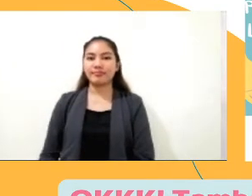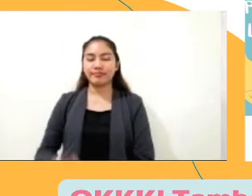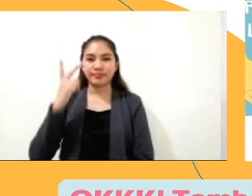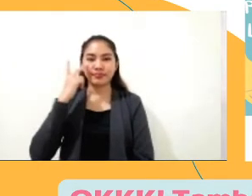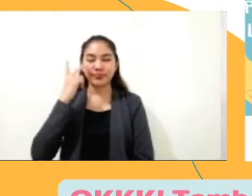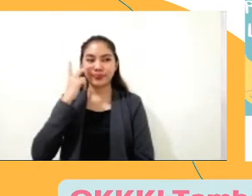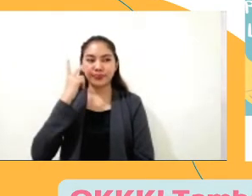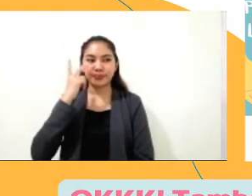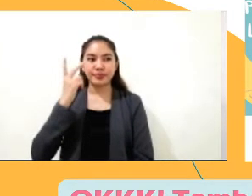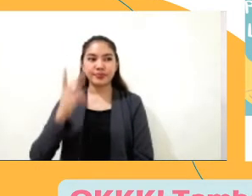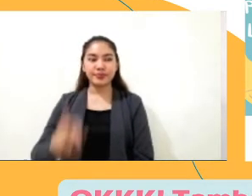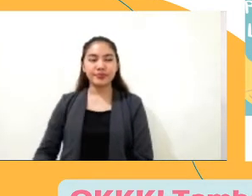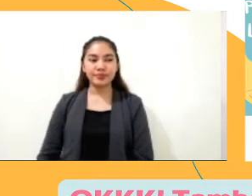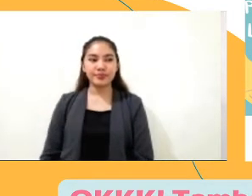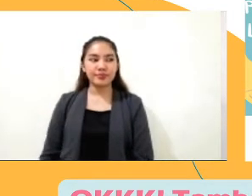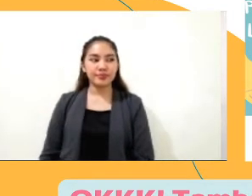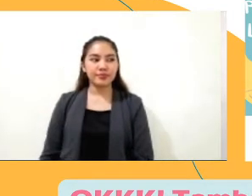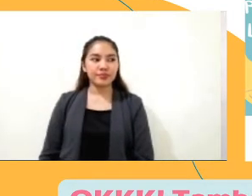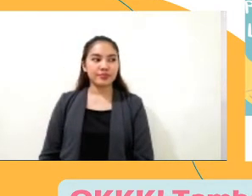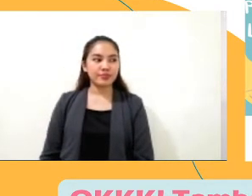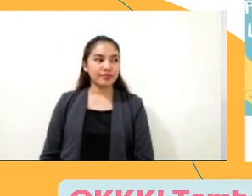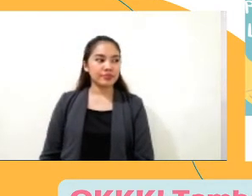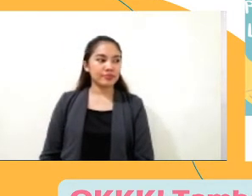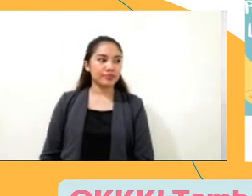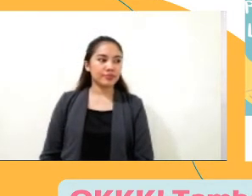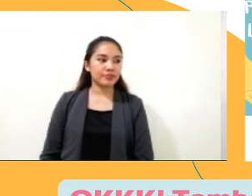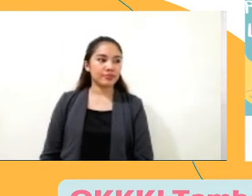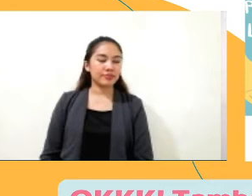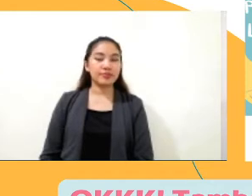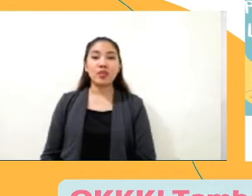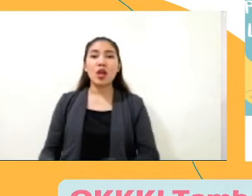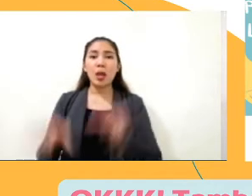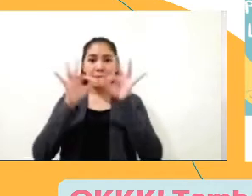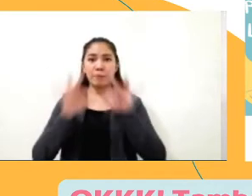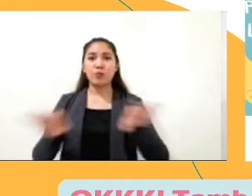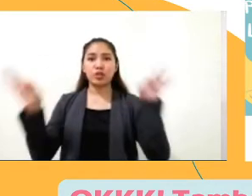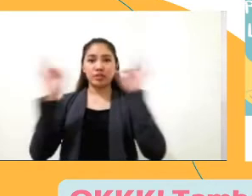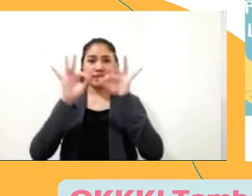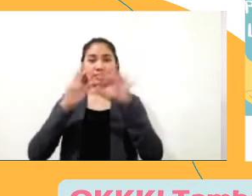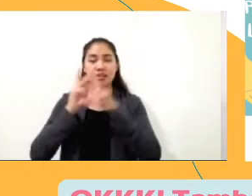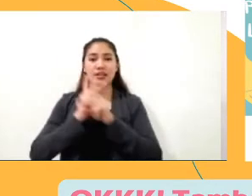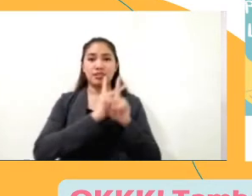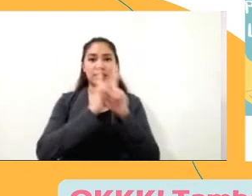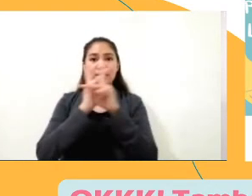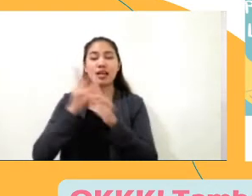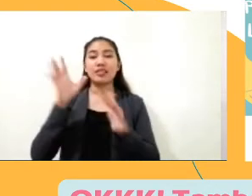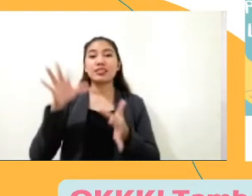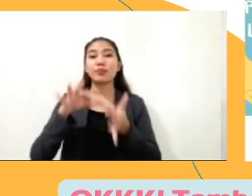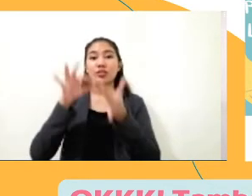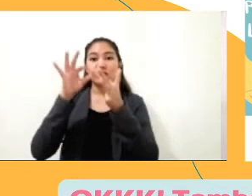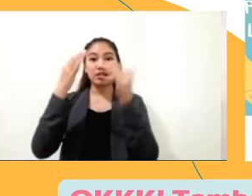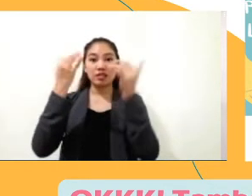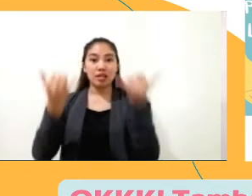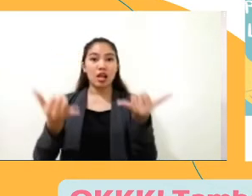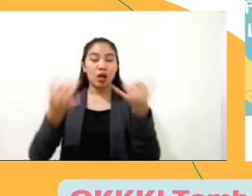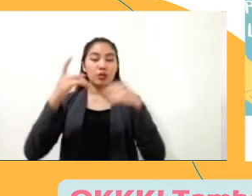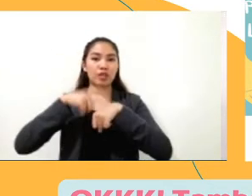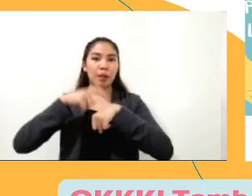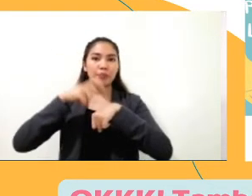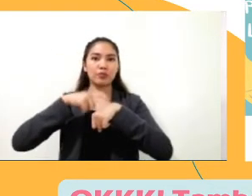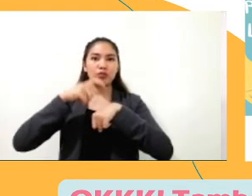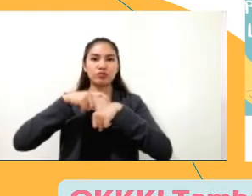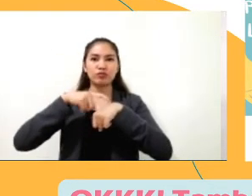medyo peach po yung background niya, no? Mahalaga ang kalinga lalo na ngayong panahon ng pandemya.